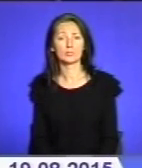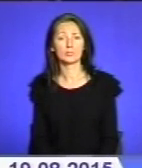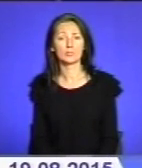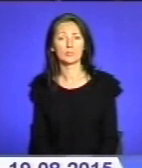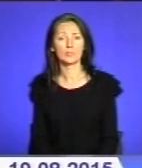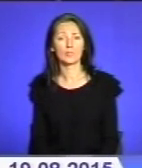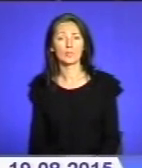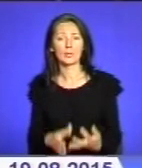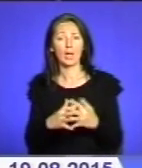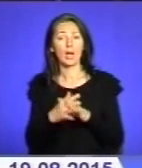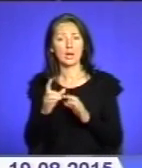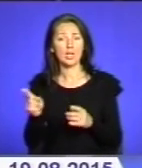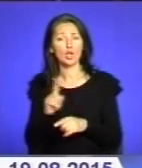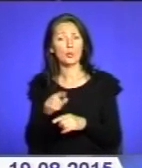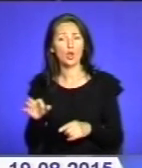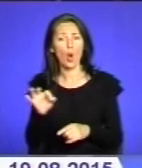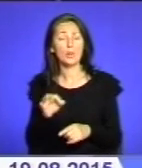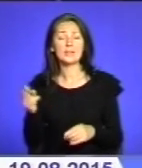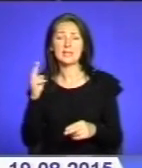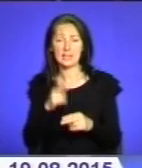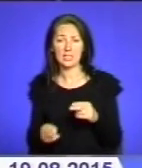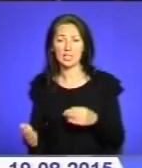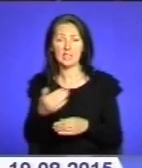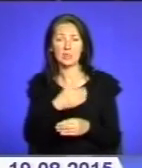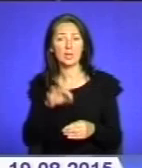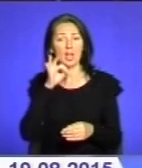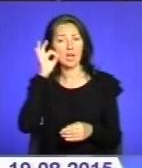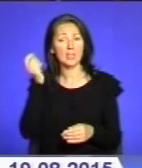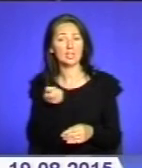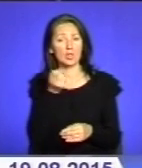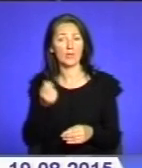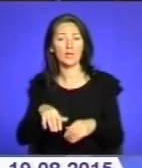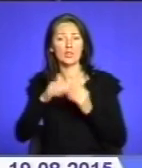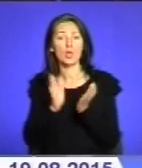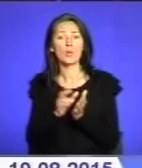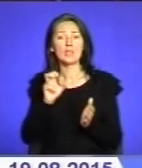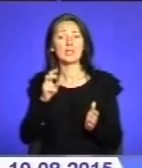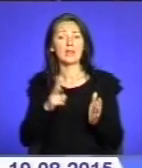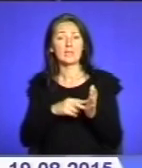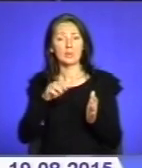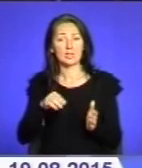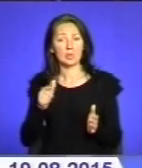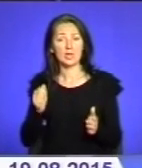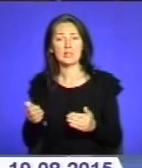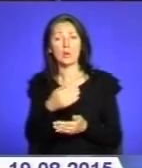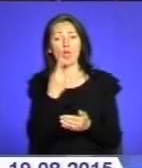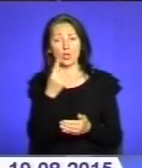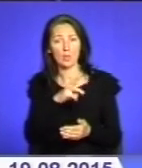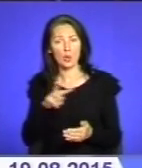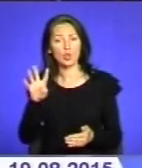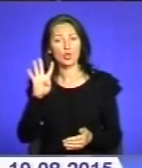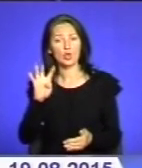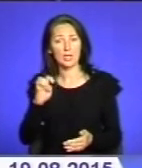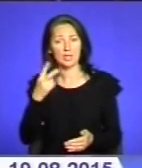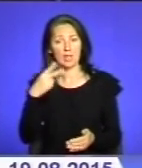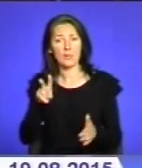Аграрії Тернопільської області завершили збір ранніх зернових. В цілому з площі 307 тисяч гектарів зібрали 1 мільйон 427